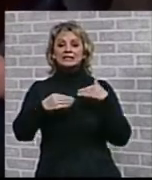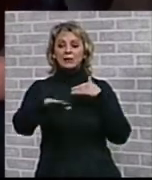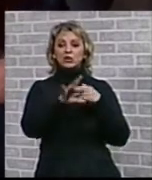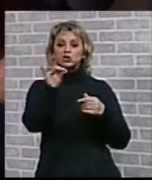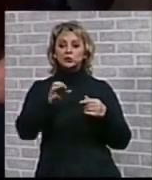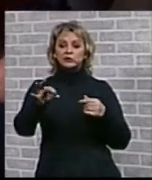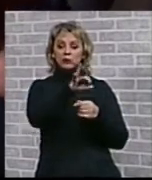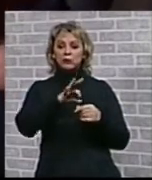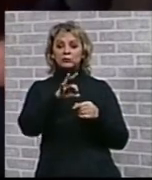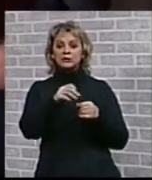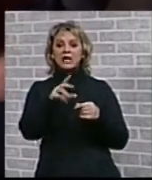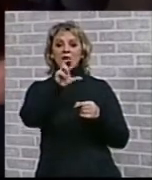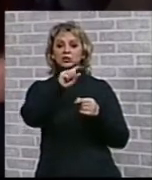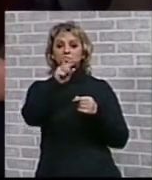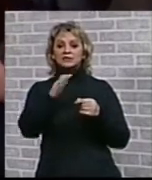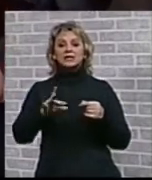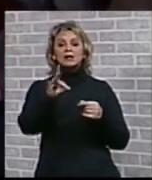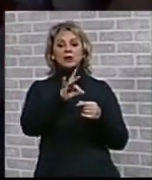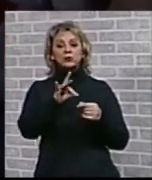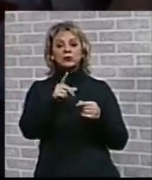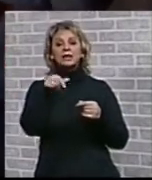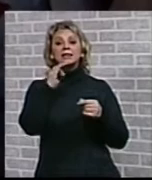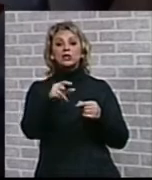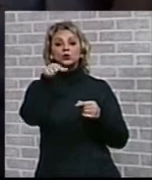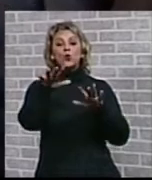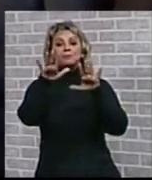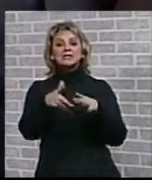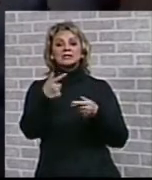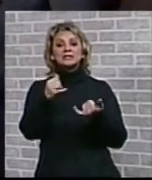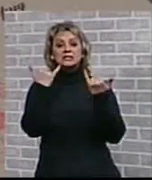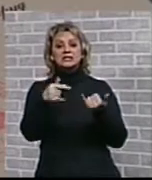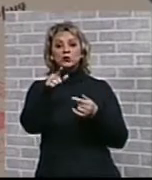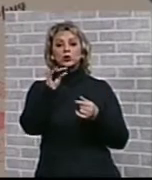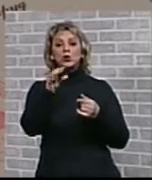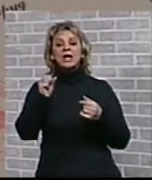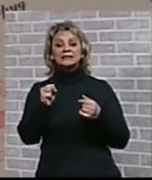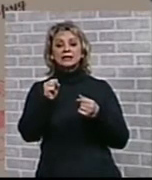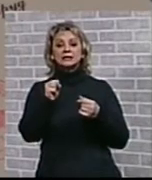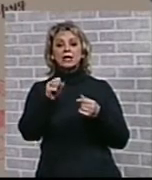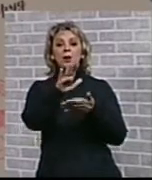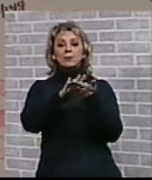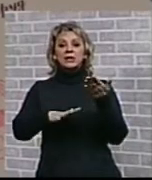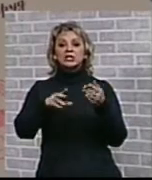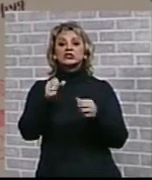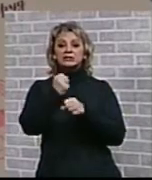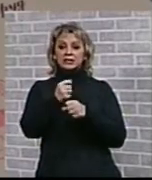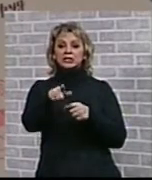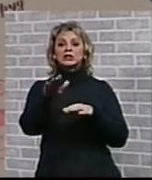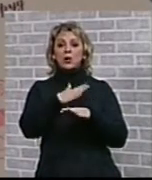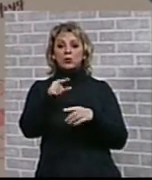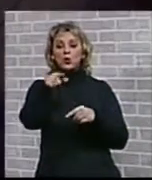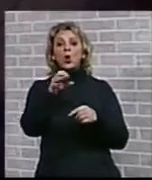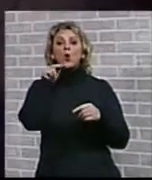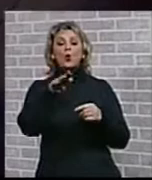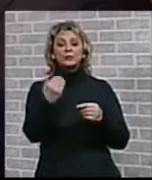Ростовской области, в Азовский район и в том месте, где сегодня Юрий Александрович продолжает творить добро. Его